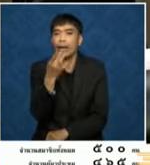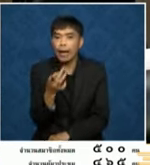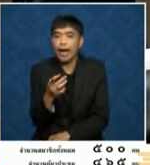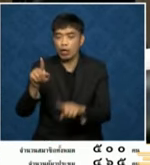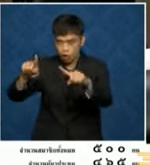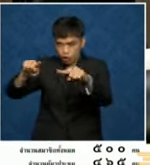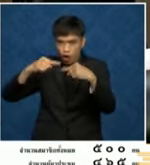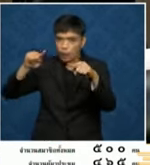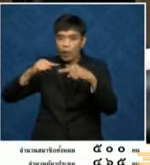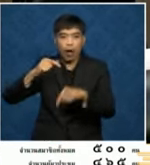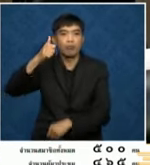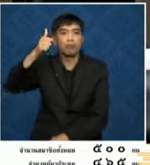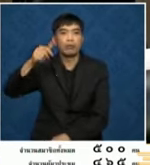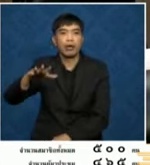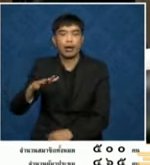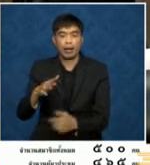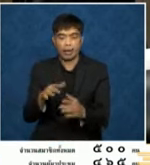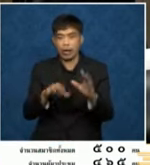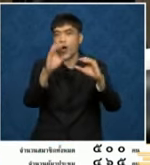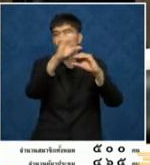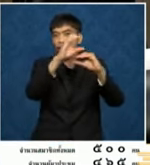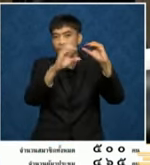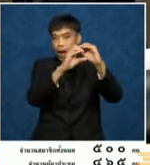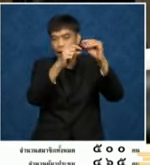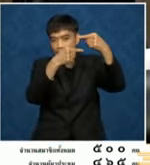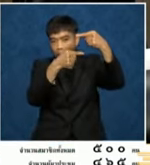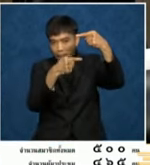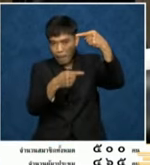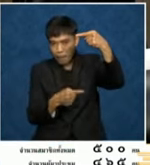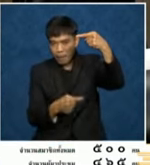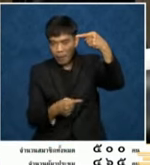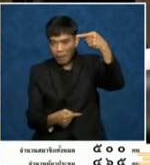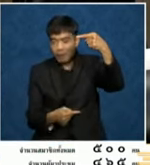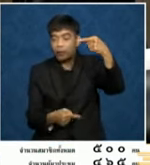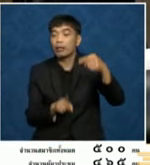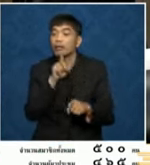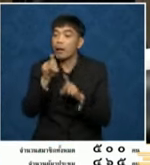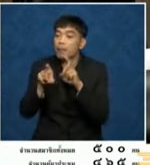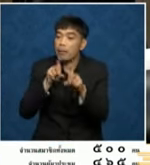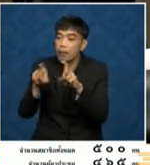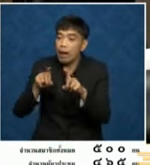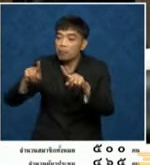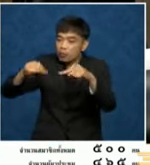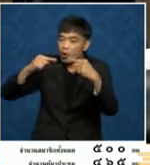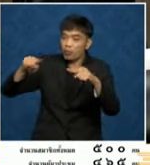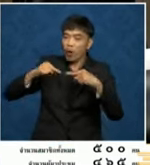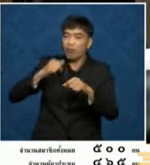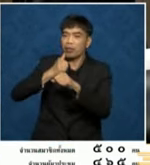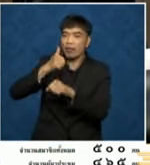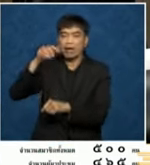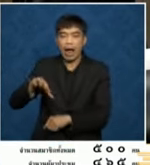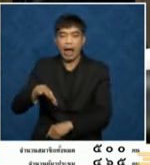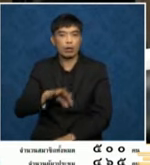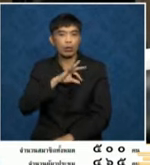นับว่าโครงการที่มีชื่อห้อยท้ายเยี่ยงนี้แล้วชี้แจงไม่ได้นับว่าเป็นการเสื่อมเสียพระเกียรติอย่างยิ่ง